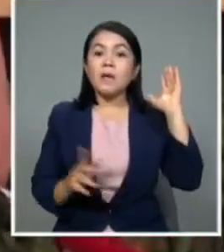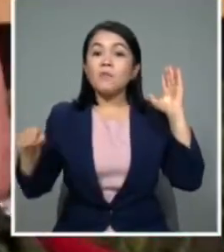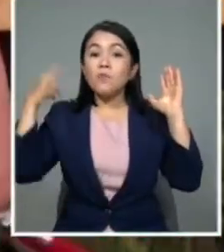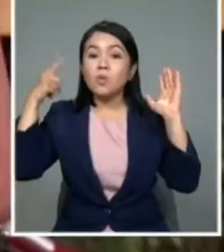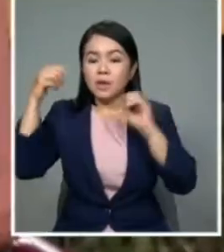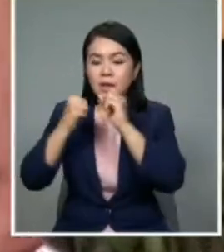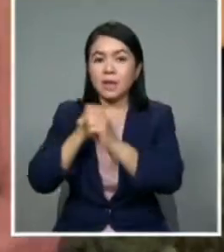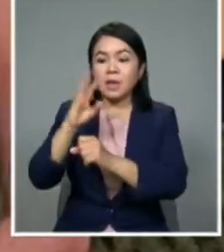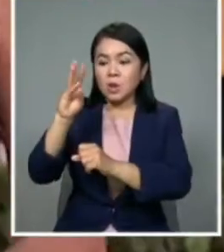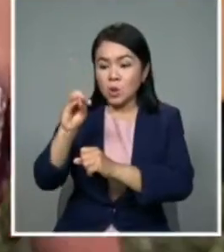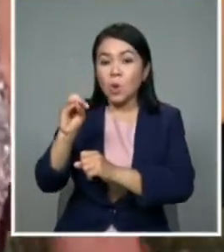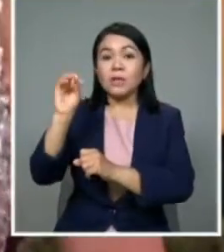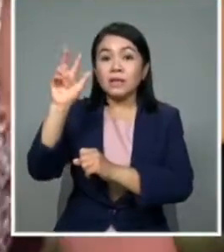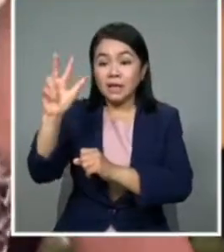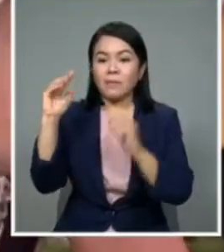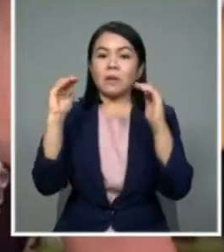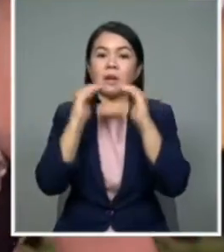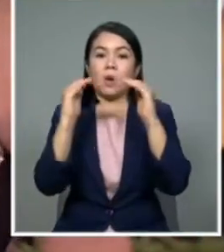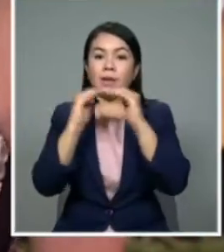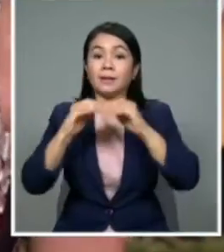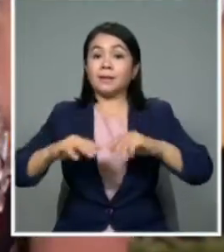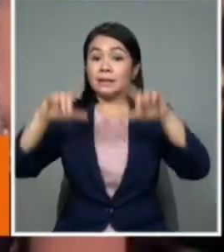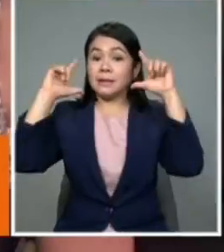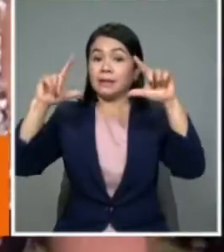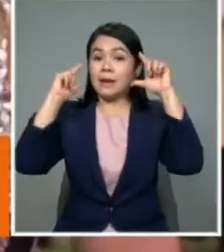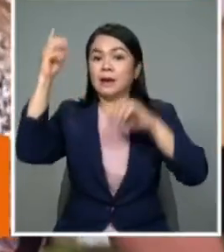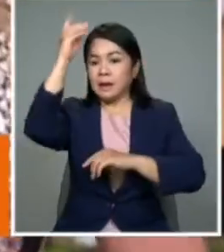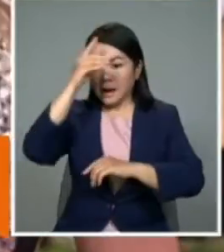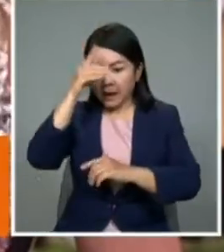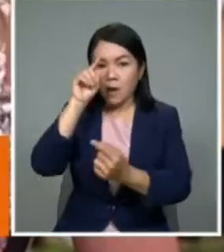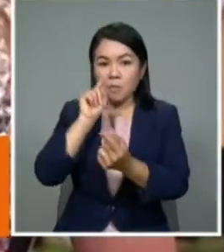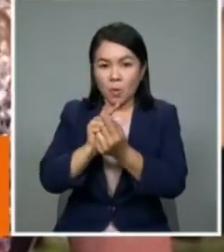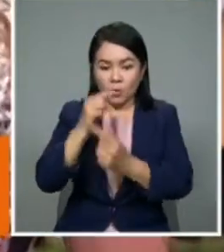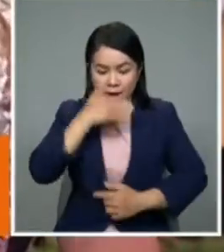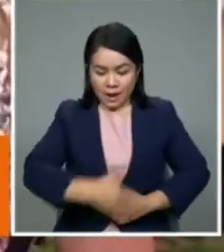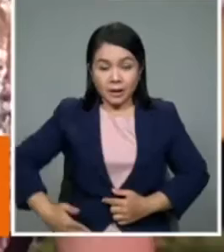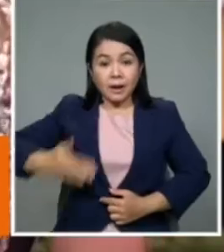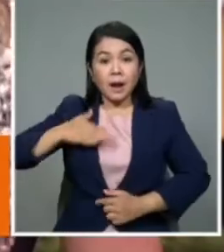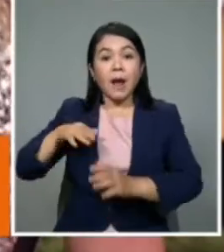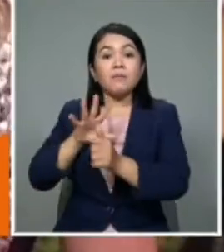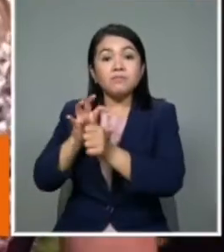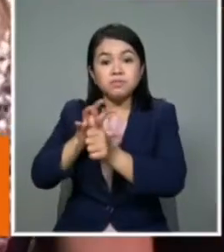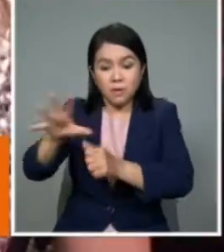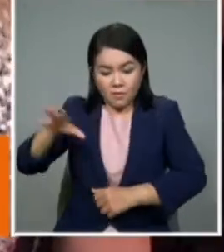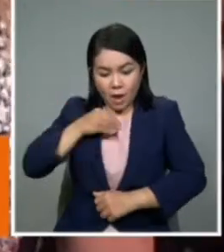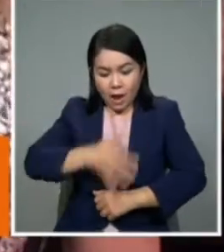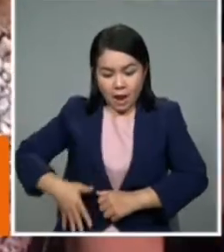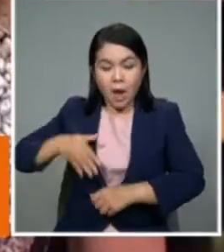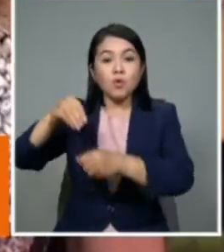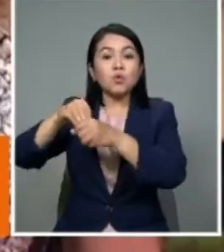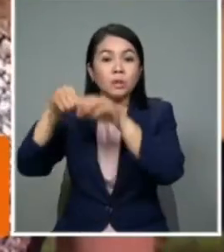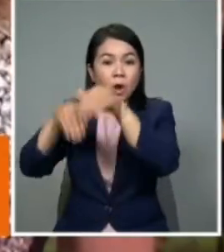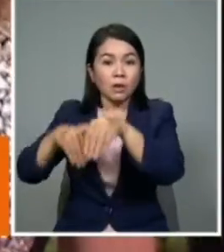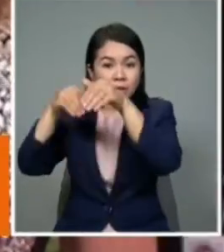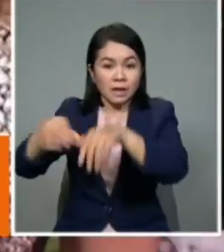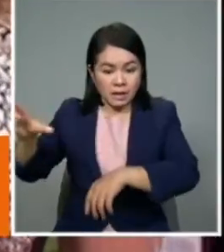วัย63ปีเท่ากันซึ่งเป็นนักแสดงฮอลลีวูดนะคะพบว่าติดเชื้อโควิด-19 ขณะที่อยู่ที่ออสเตรเลียค่ะโดย